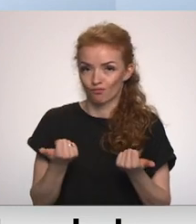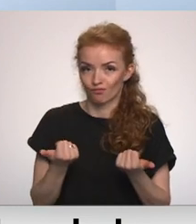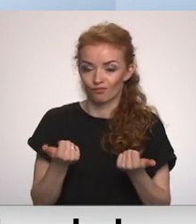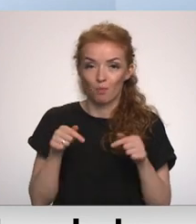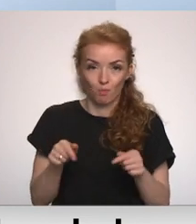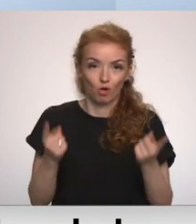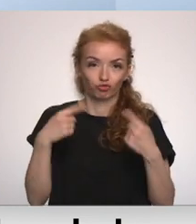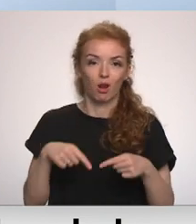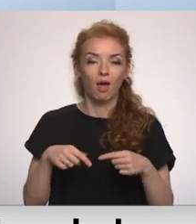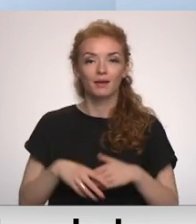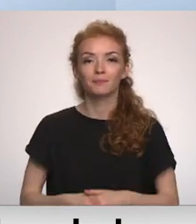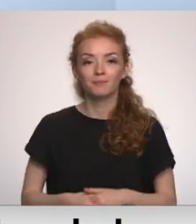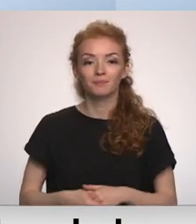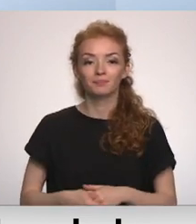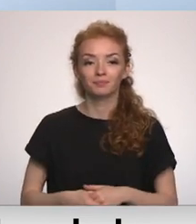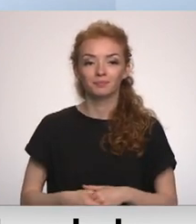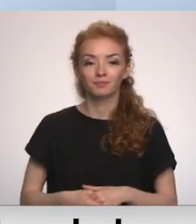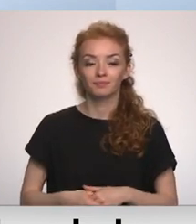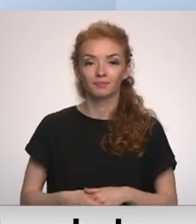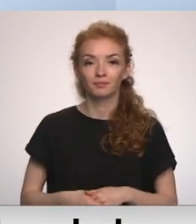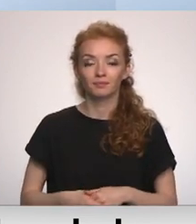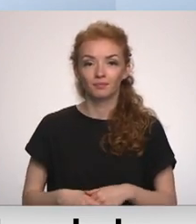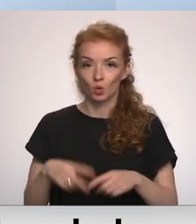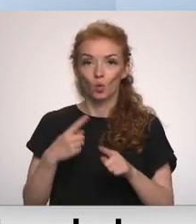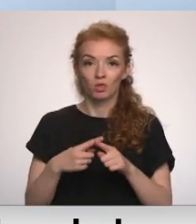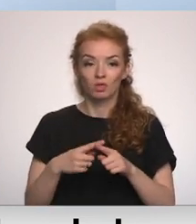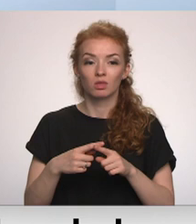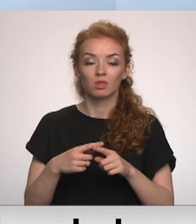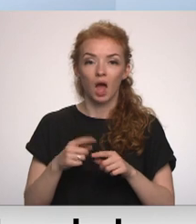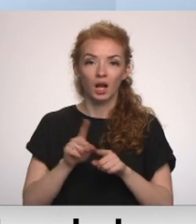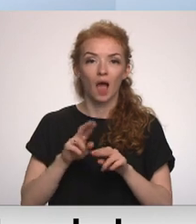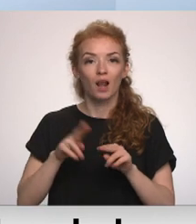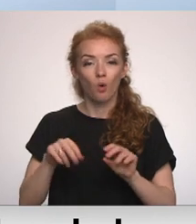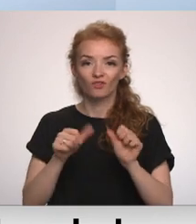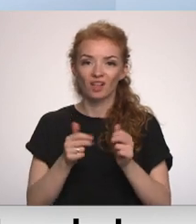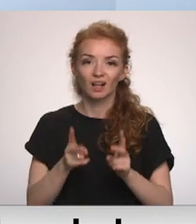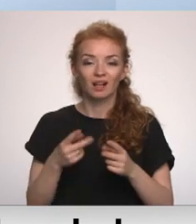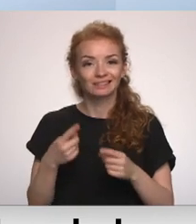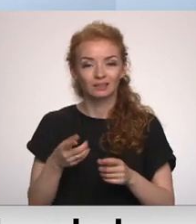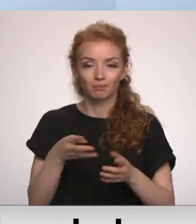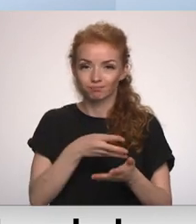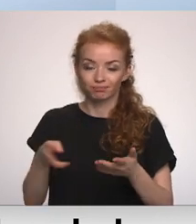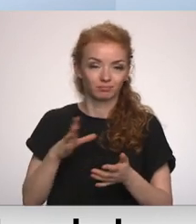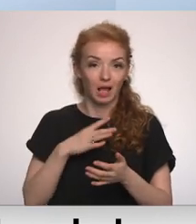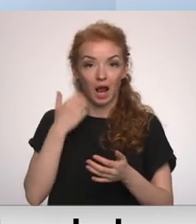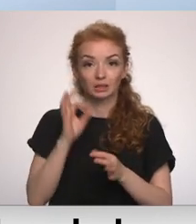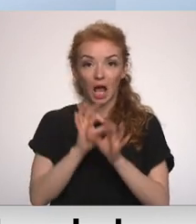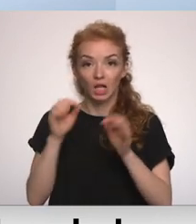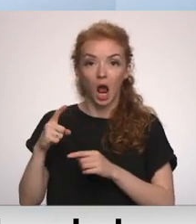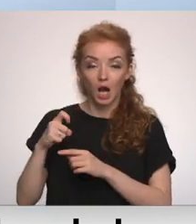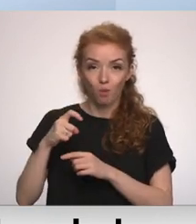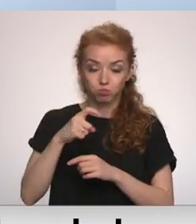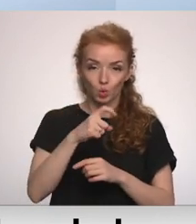šajā brīdī paredzēti un atļauti. Vēlāk, kad būs kāpuru stadija, tad